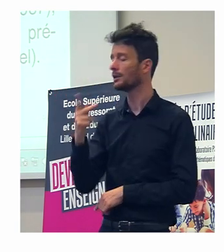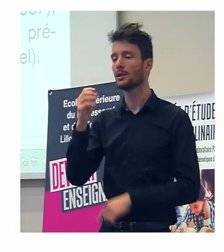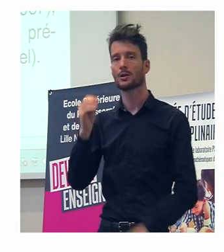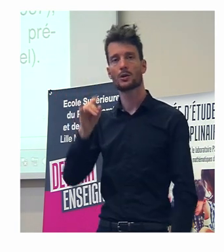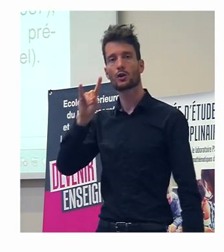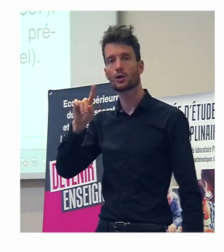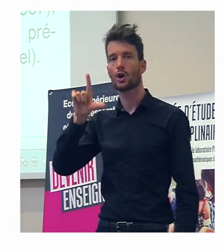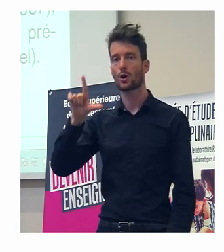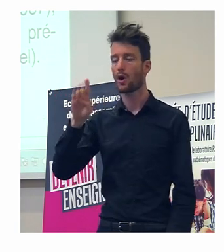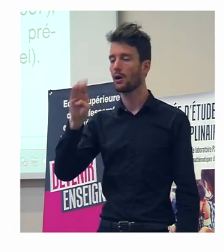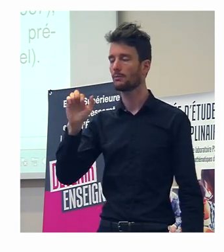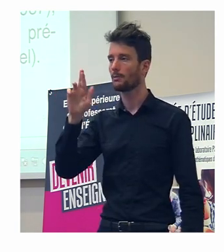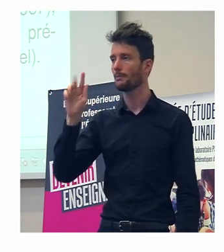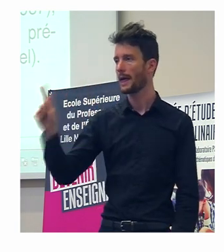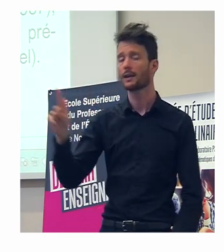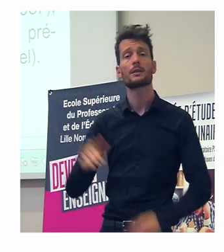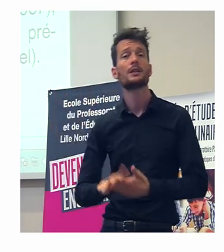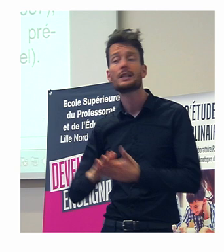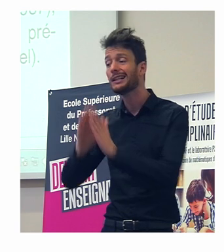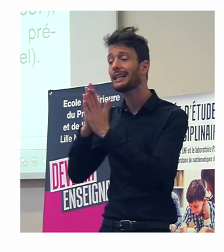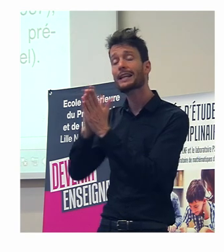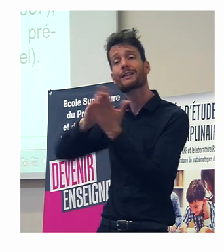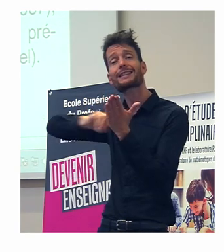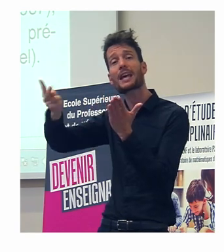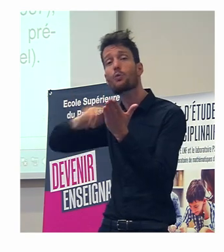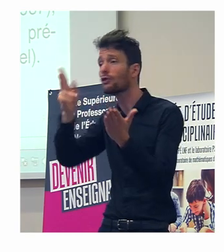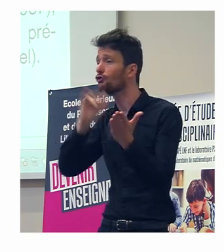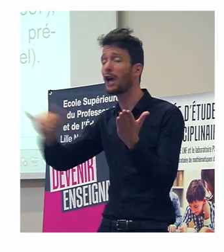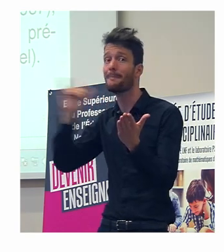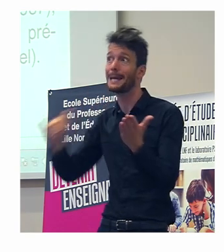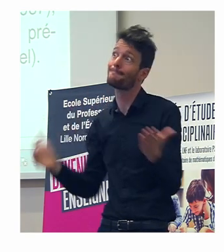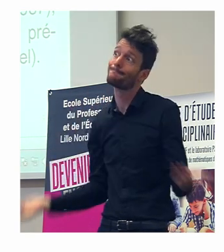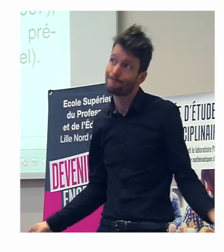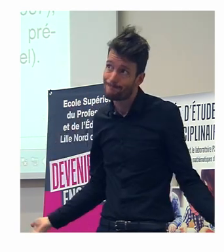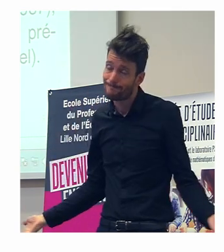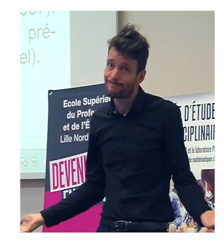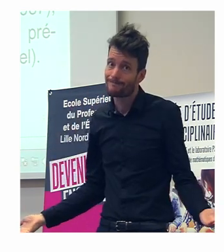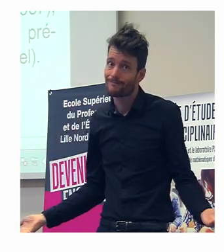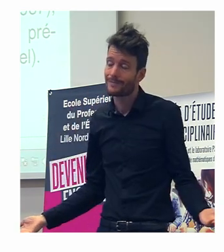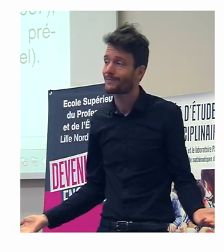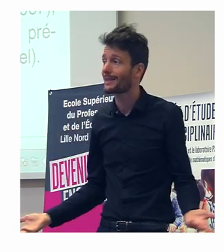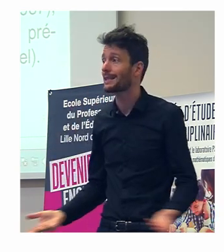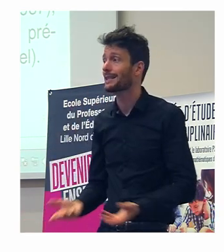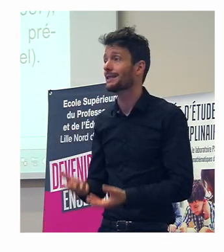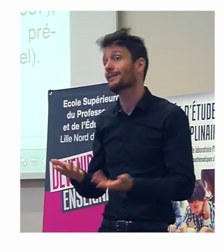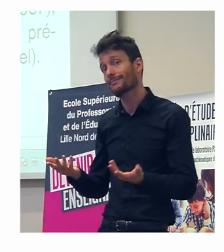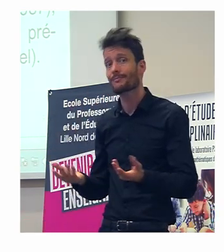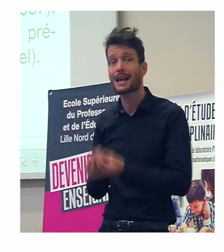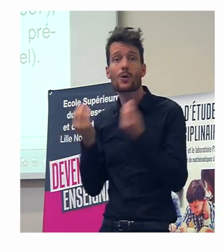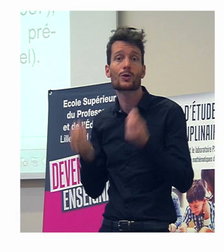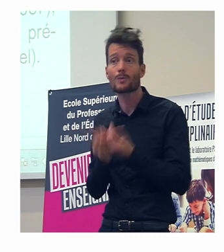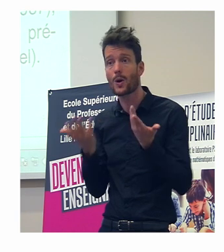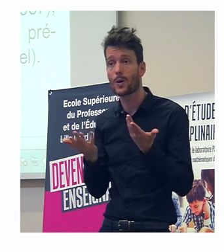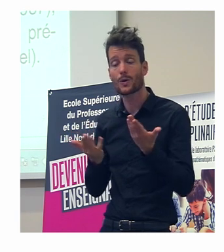dans un ouvrage qui n'a jamais été traduit, ce qui fait que malheureusement, la transmission de ce